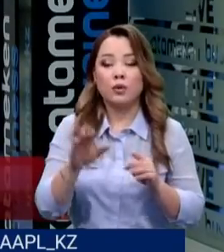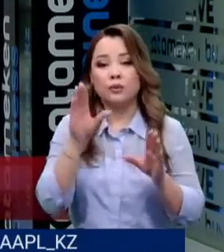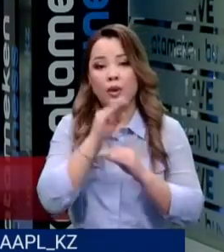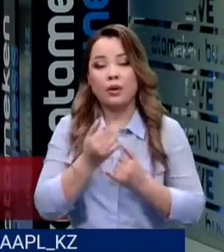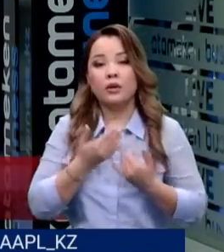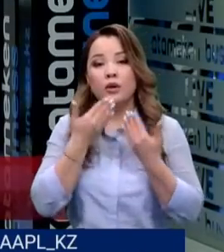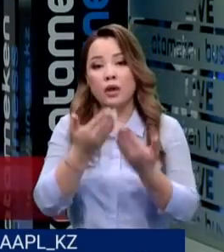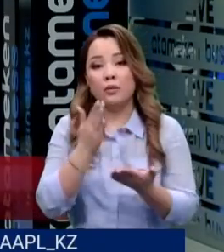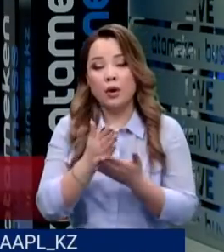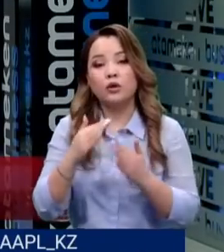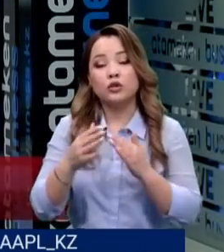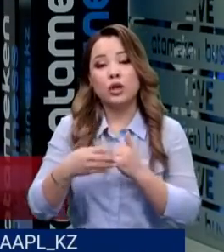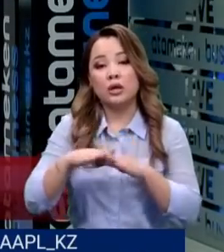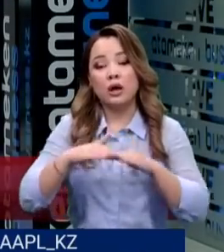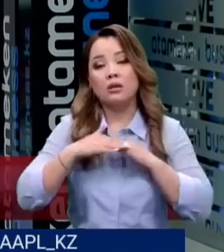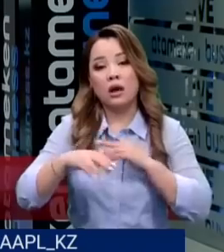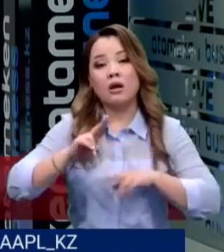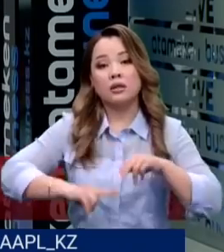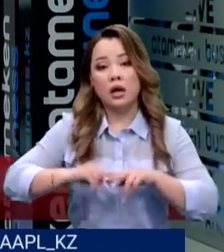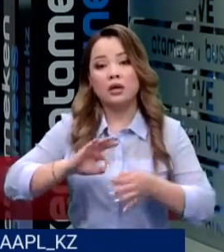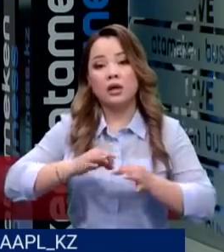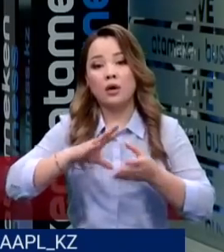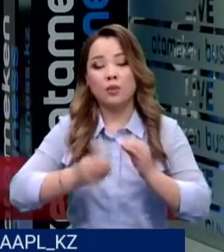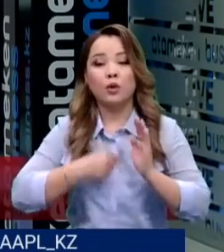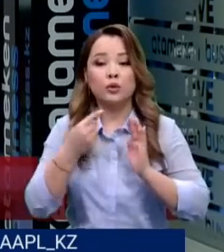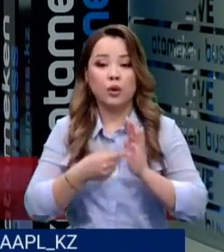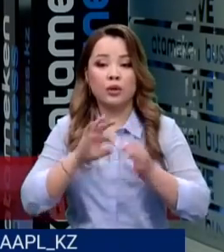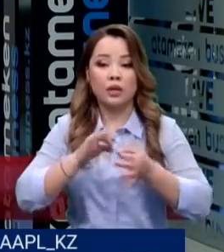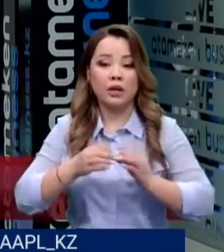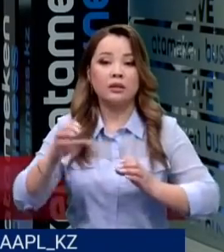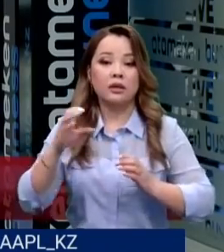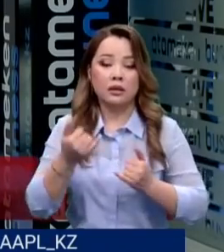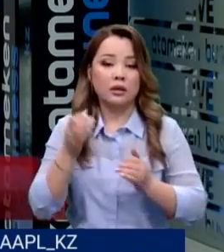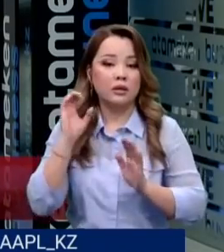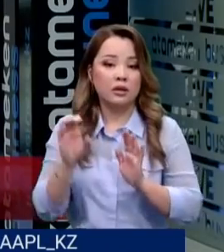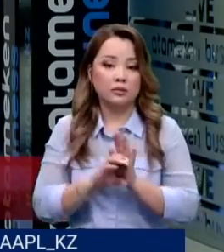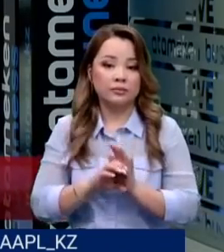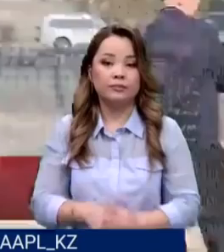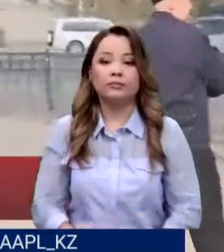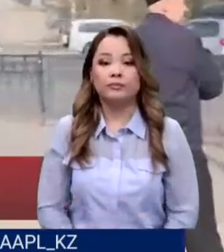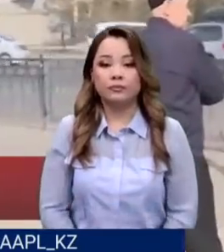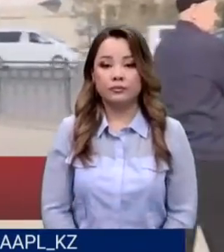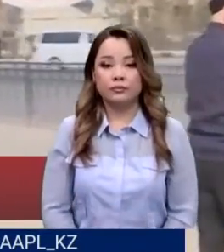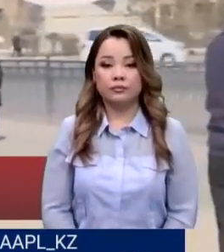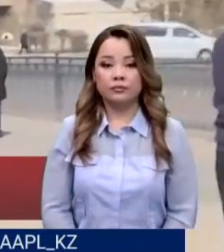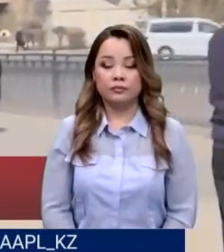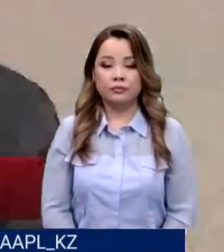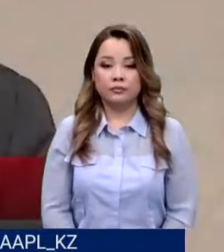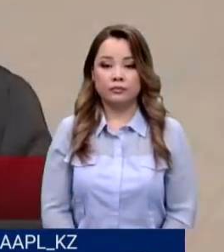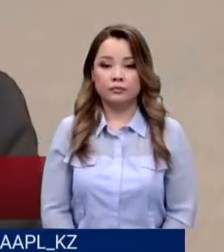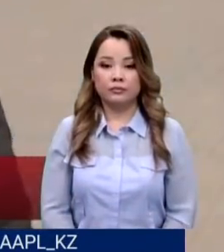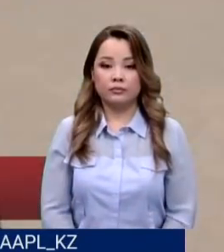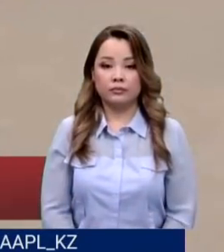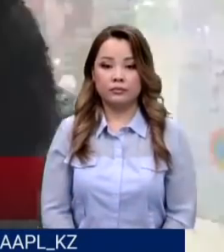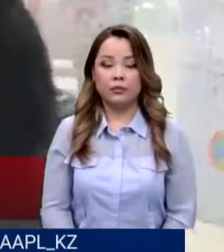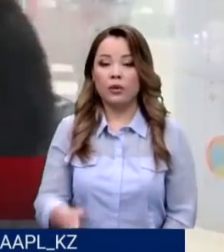ülgörgen. Endi jer alıp üy salu oñay ma? Şamken Bayırbek toqtırat. Joqtır kim joqmı?